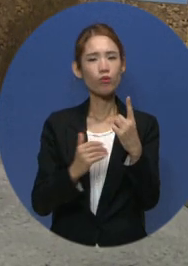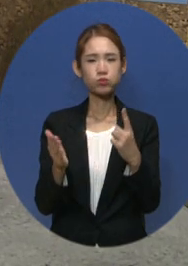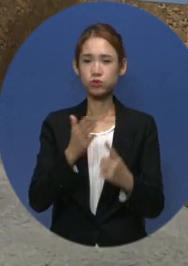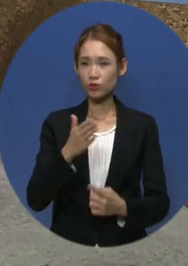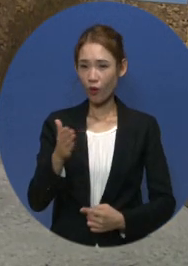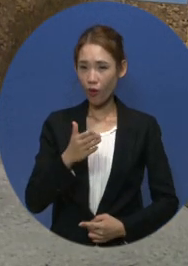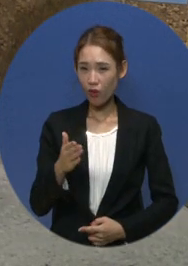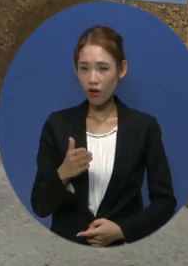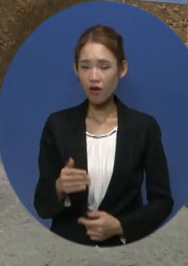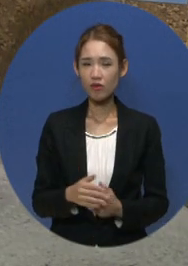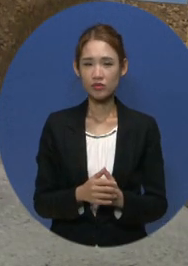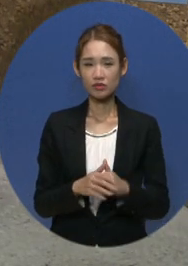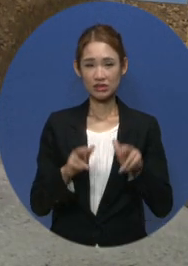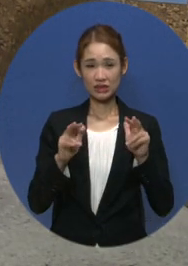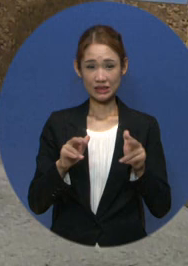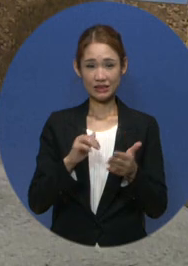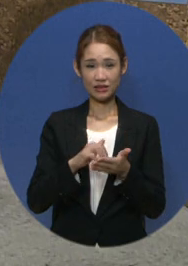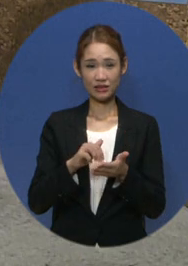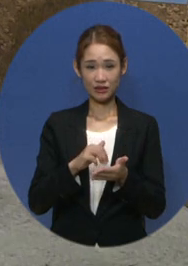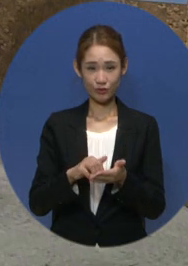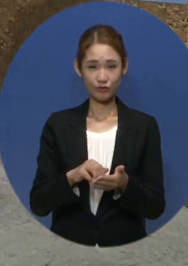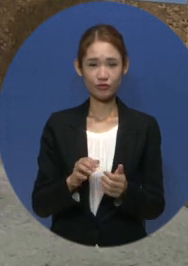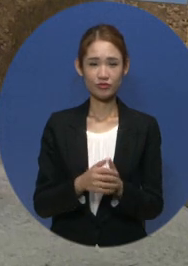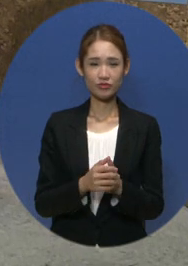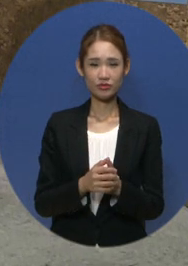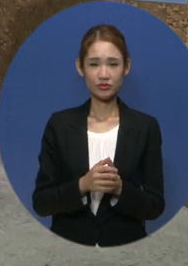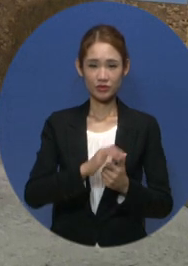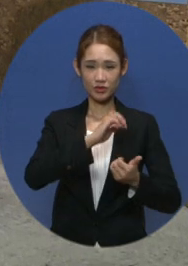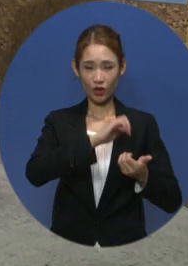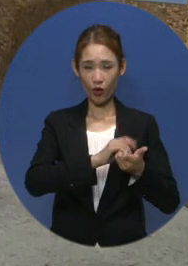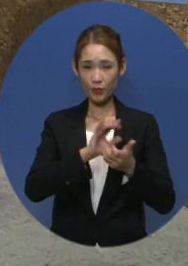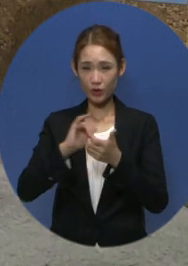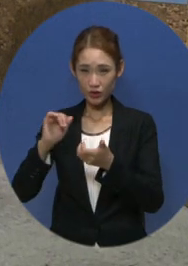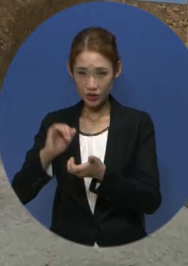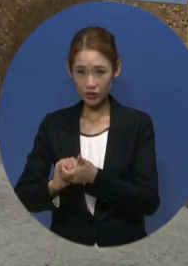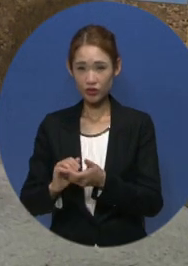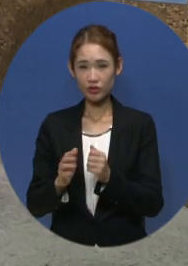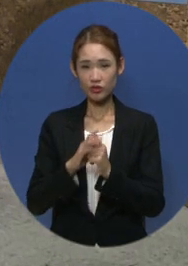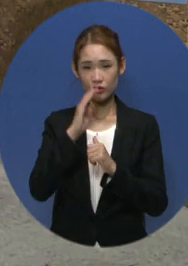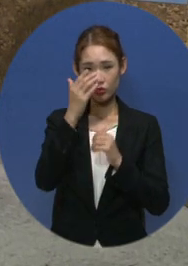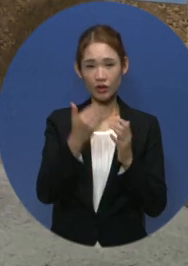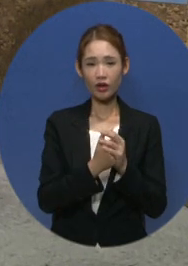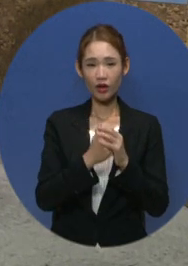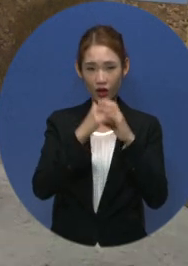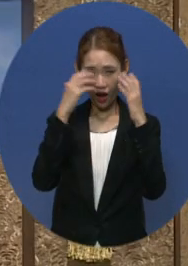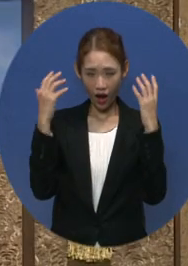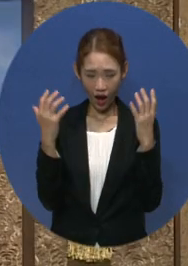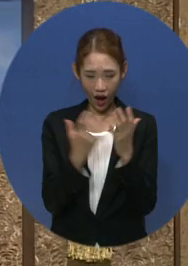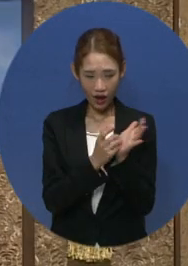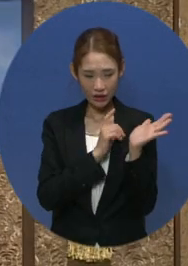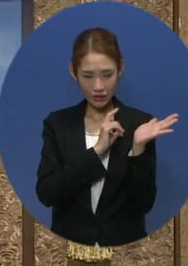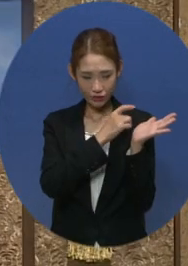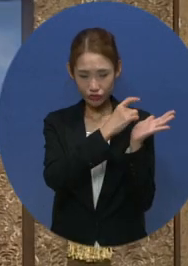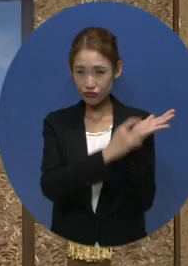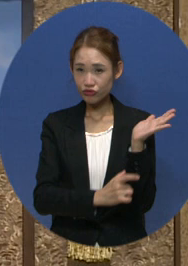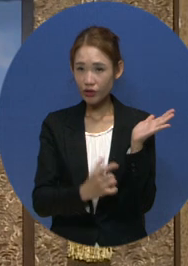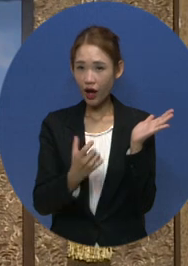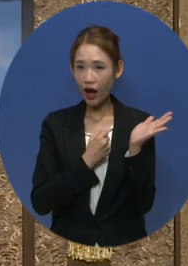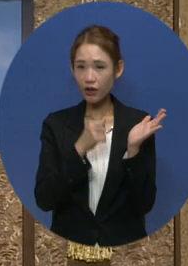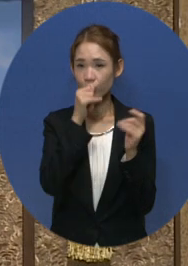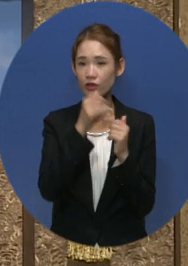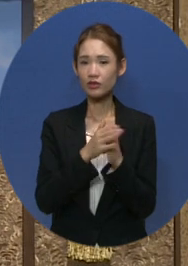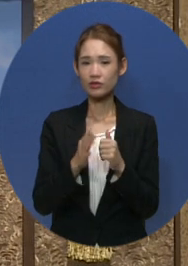예. 근데 지금 저희가 정기, 비정기 한 번이라도 후원했던 사람들 다 명단을 가지고 있는데 네.